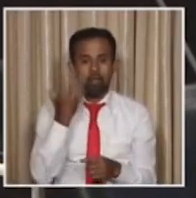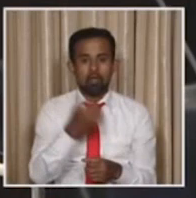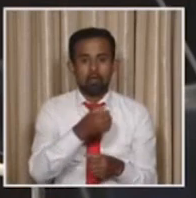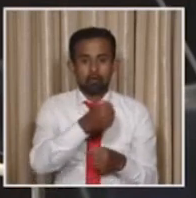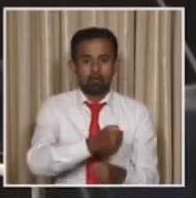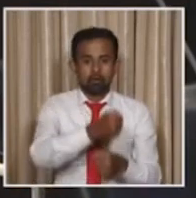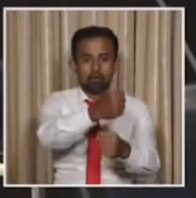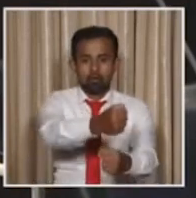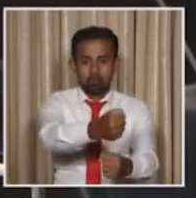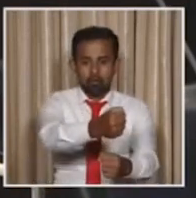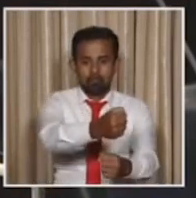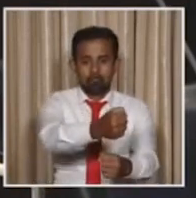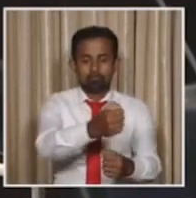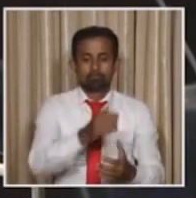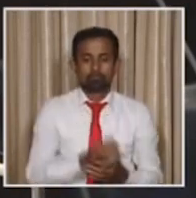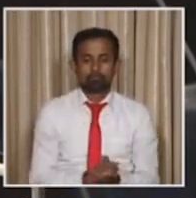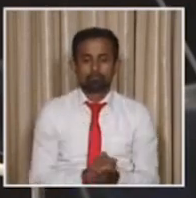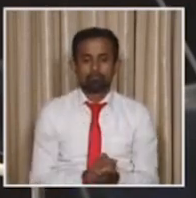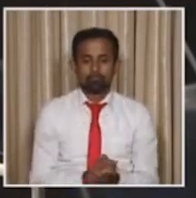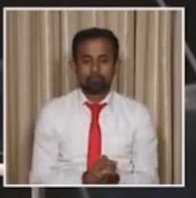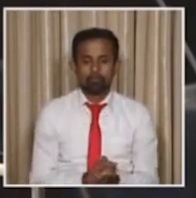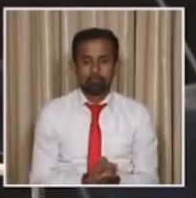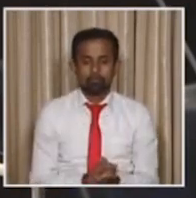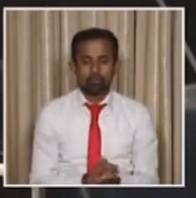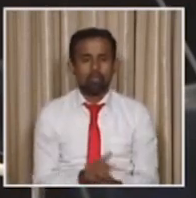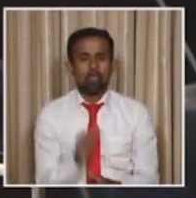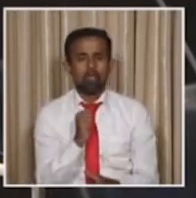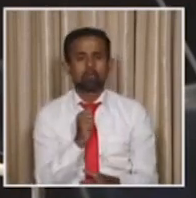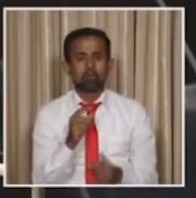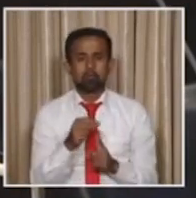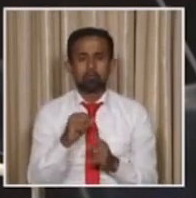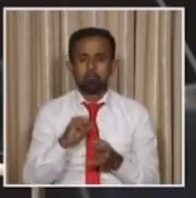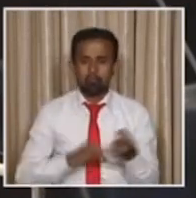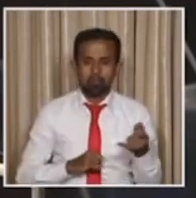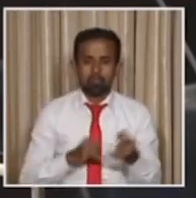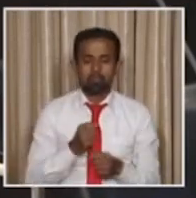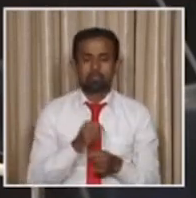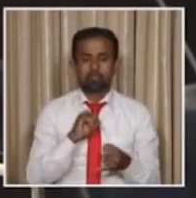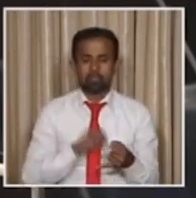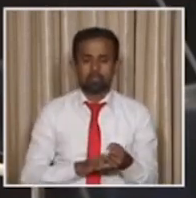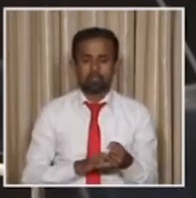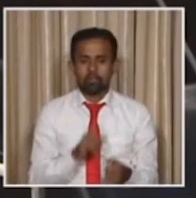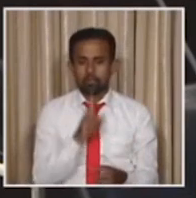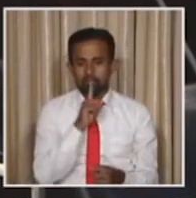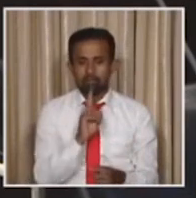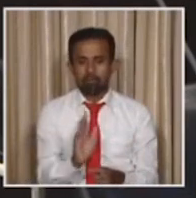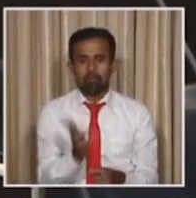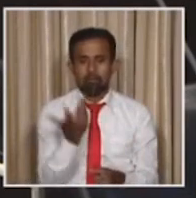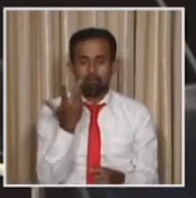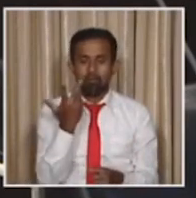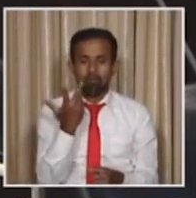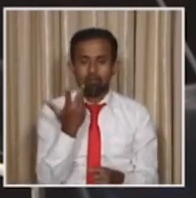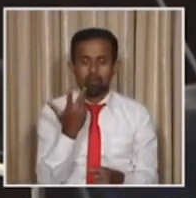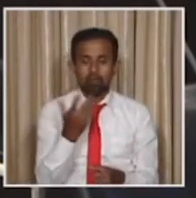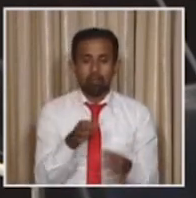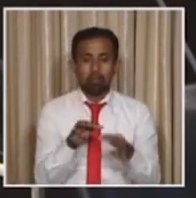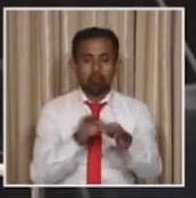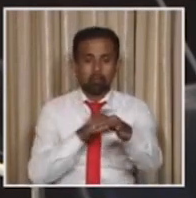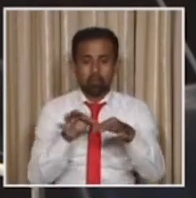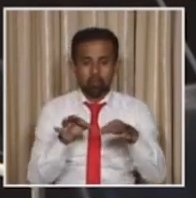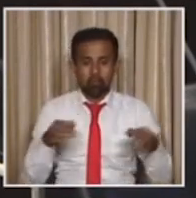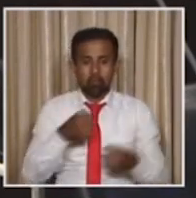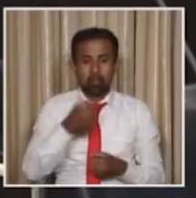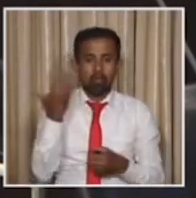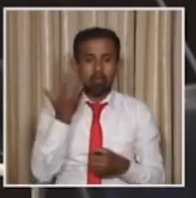என்று தெரியாமலே, டிஎஸ் ஆபீஸுக்கும் தெரியாமல், கிராம சேவையாளருக்கும் தெரியாமல் அங்கே எல்லைக்கற்கள் போடப்படுகின்றன. இந்த ஆக்கிரமிப்பு நடவடிக்கைகள்